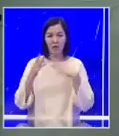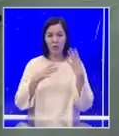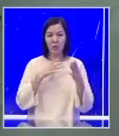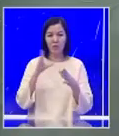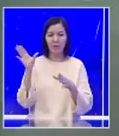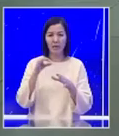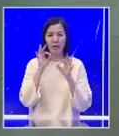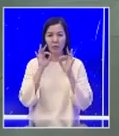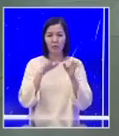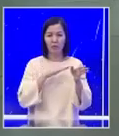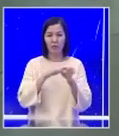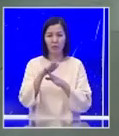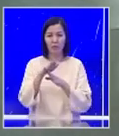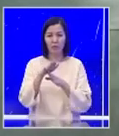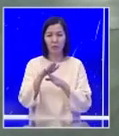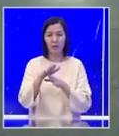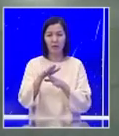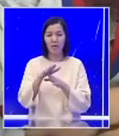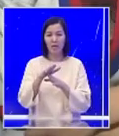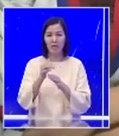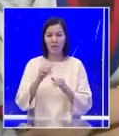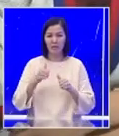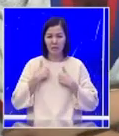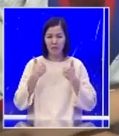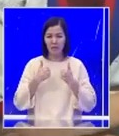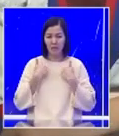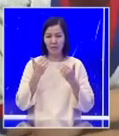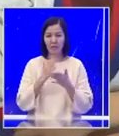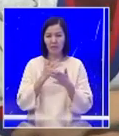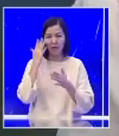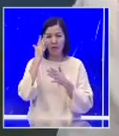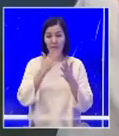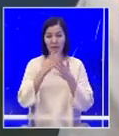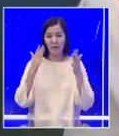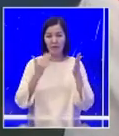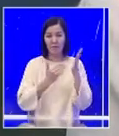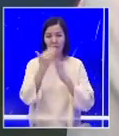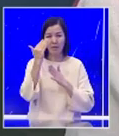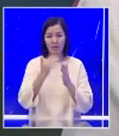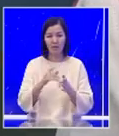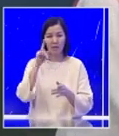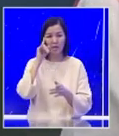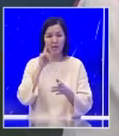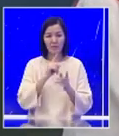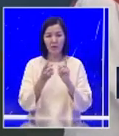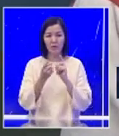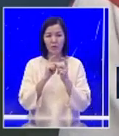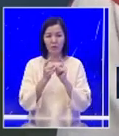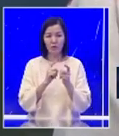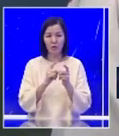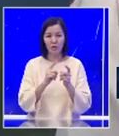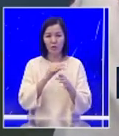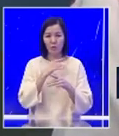айтқанын екетпей орындап, көптеп тәжірибе жинауға тырысады. Арманы да асқақ. Қазақ күресінен дзюдодан жарыстарға барып